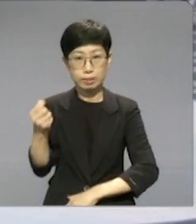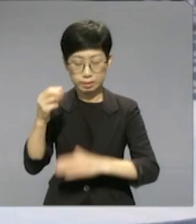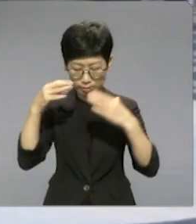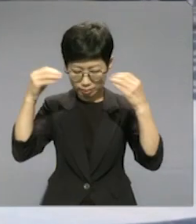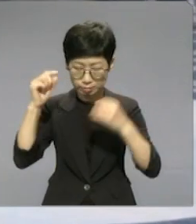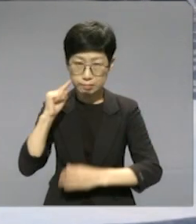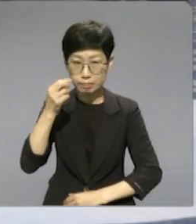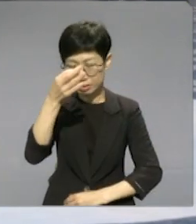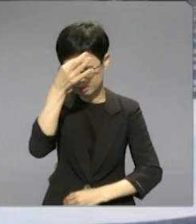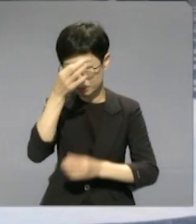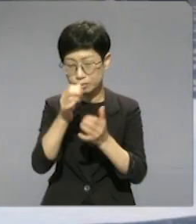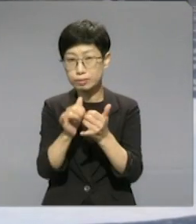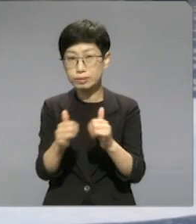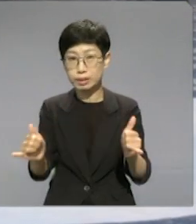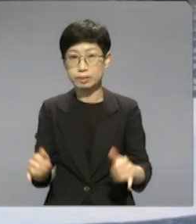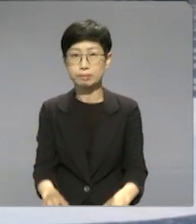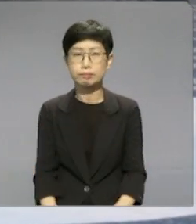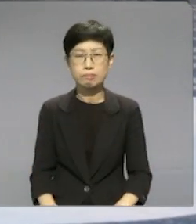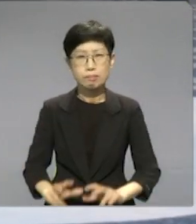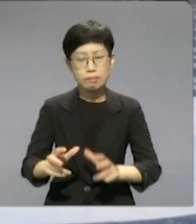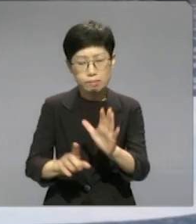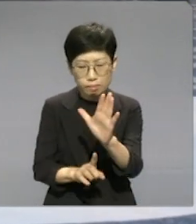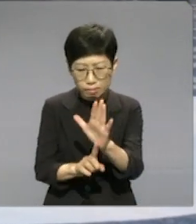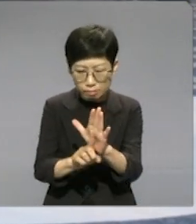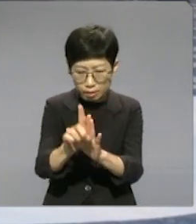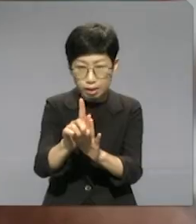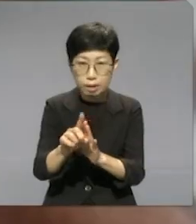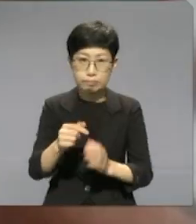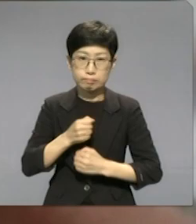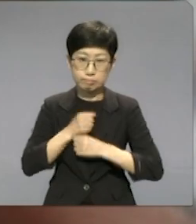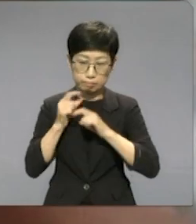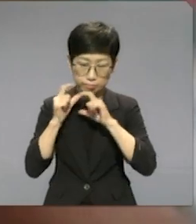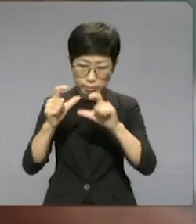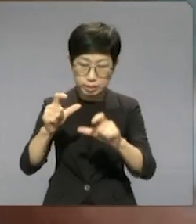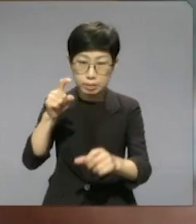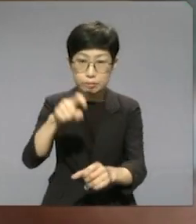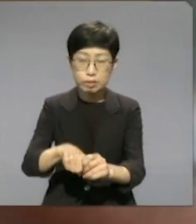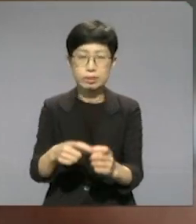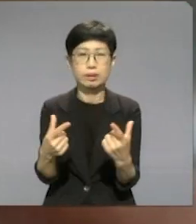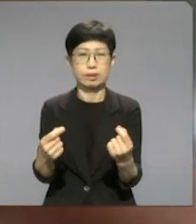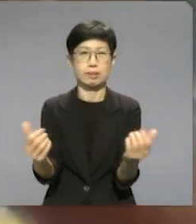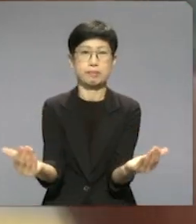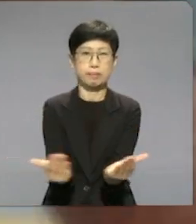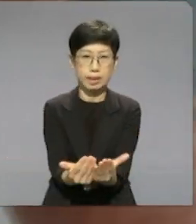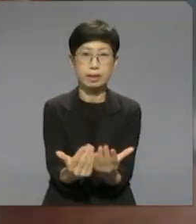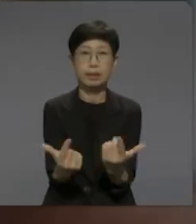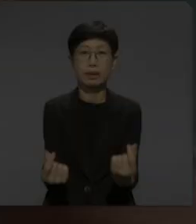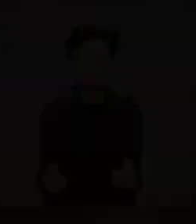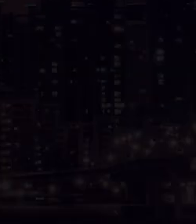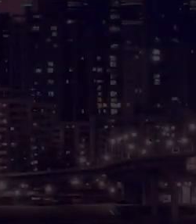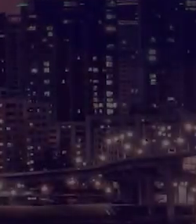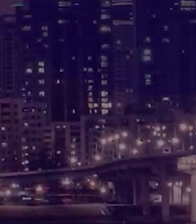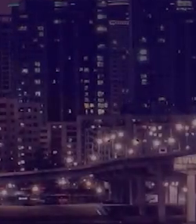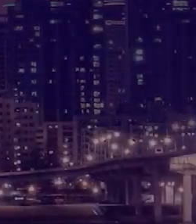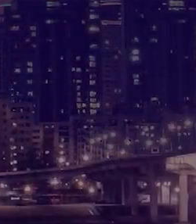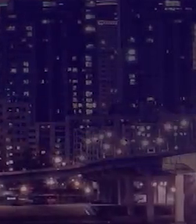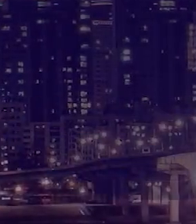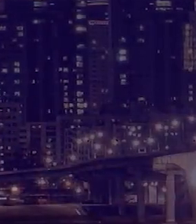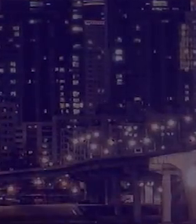예술가 지구 온난화와 기후변화를 경고하는데 그 무엇보다 적절한 조형물인 것 같네요